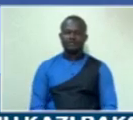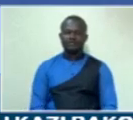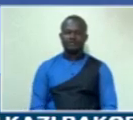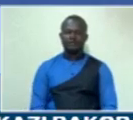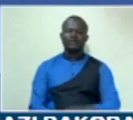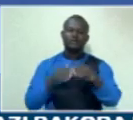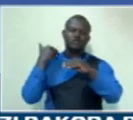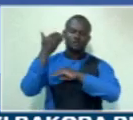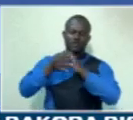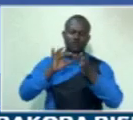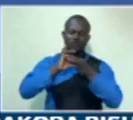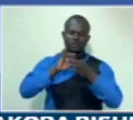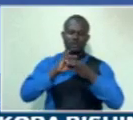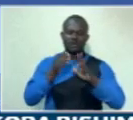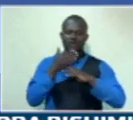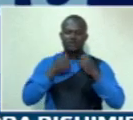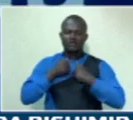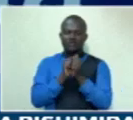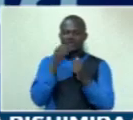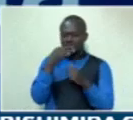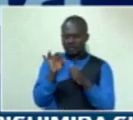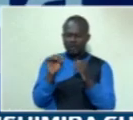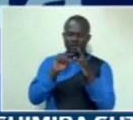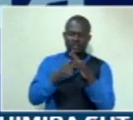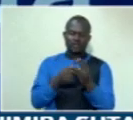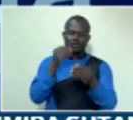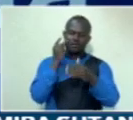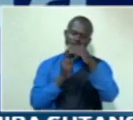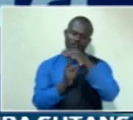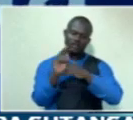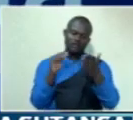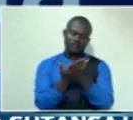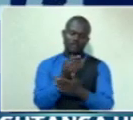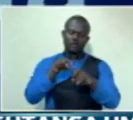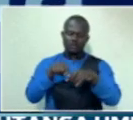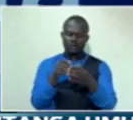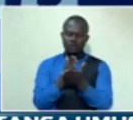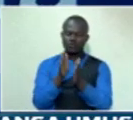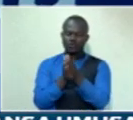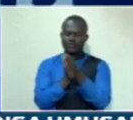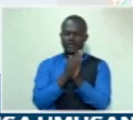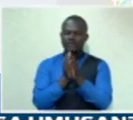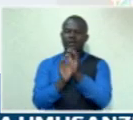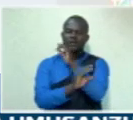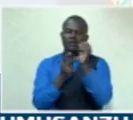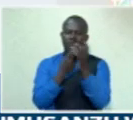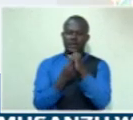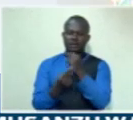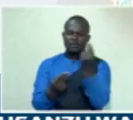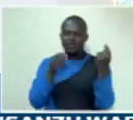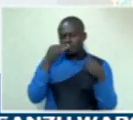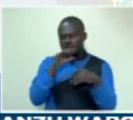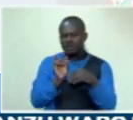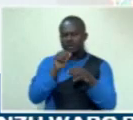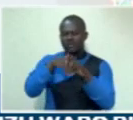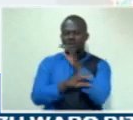nyuma y'uko umubano hagati y'u Rwanda n'Ubufaransa utangiye guhabwa icyerekezo gishya cyo gushingira ku kuri kw'amateka ibihugu byombi bihuriyeho Ubufaransa bwagiye